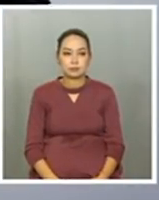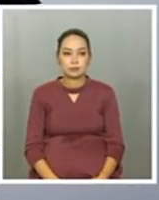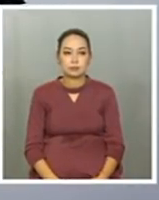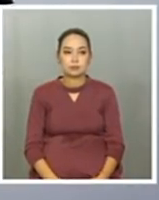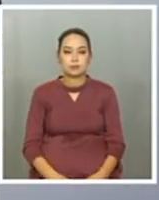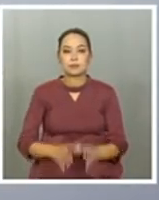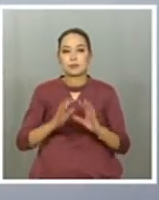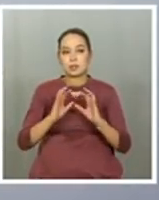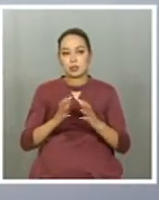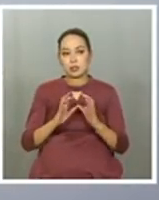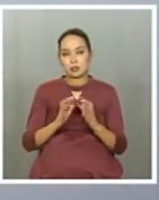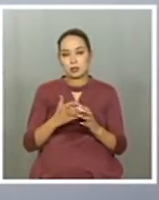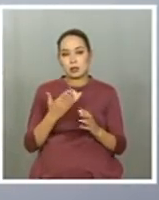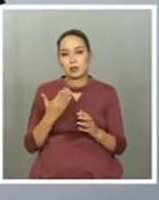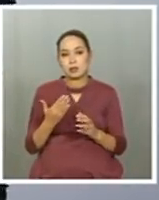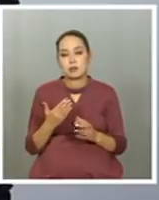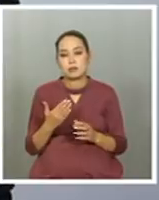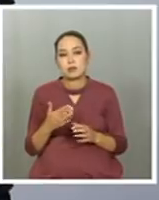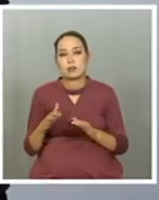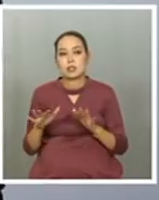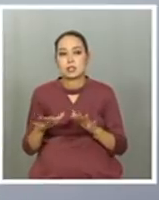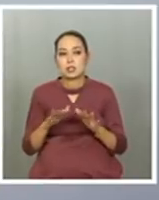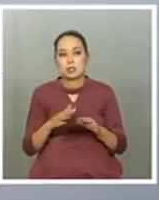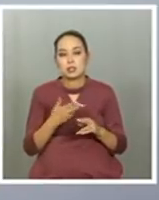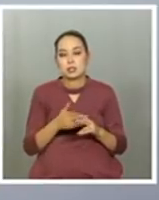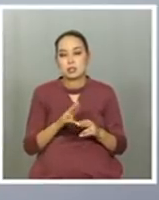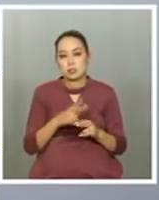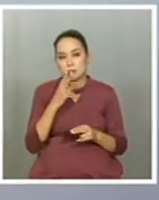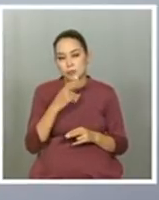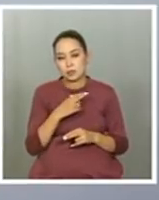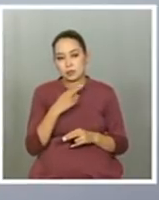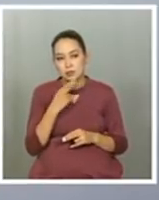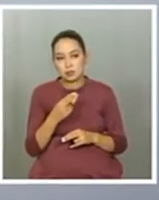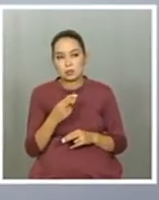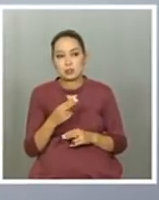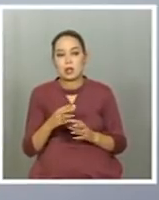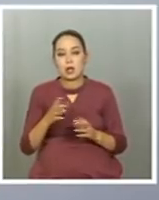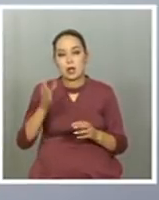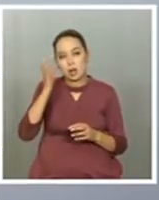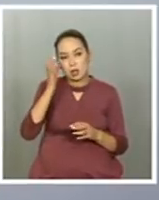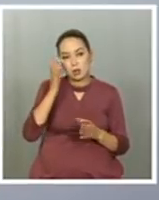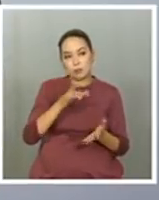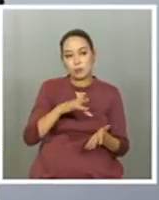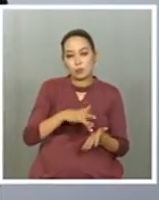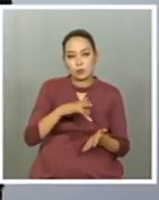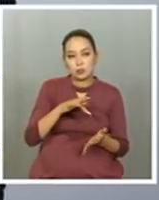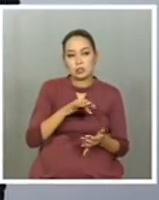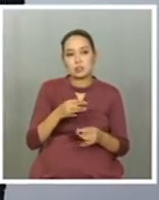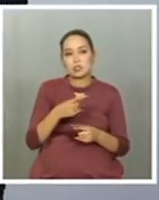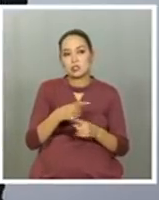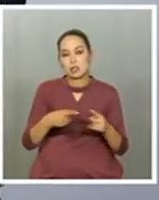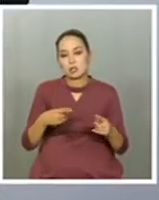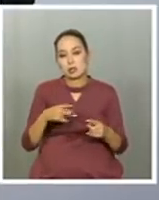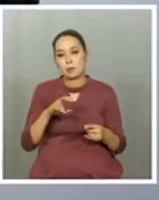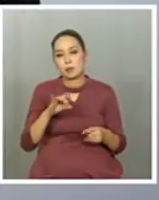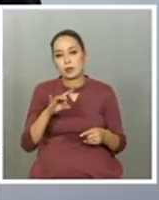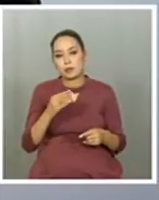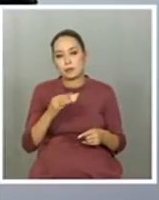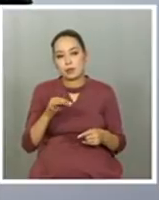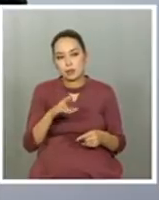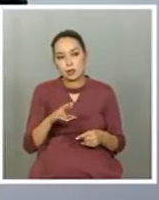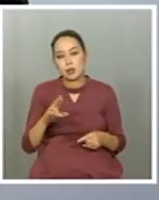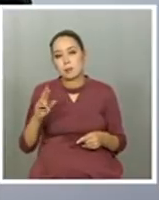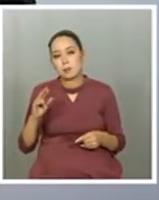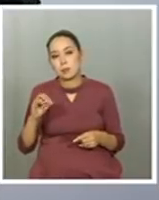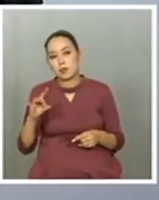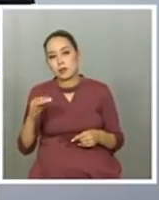Географиялық кеңістікті біз келесі сатылар бойынша қарастырамыз. Тағы ғаламдық орталық, жартылай периферия және периферия. Олардың